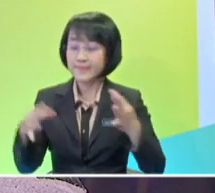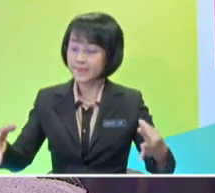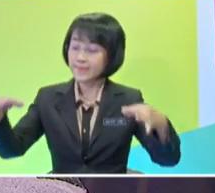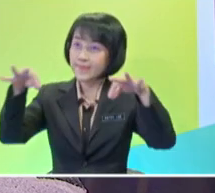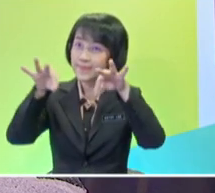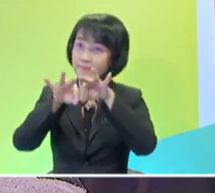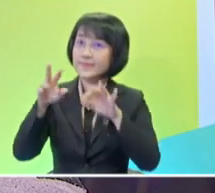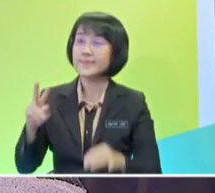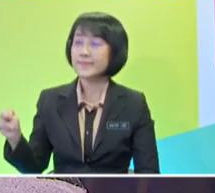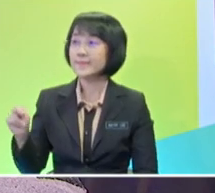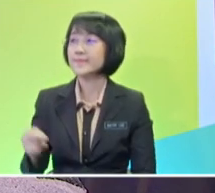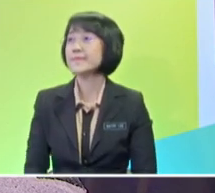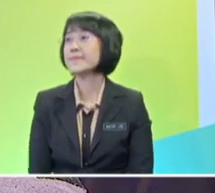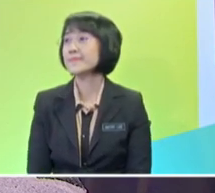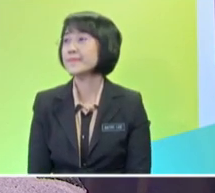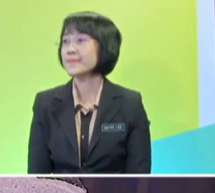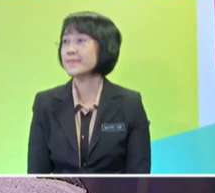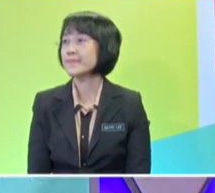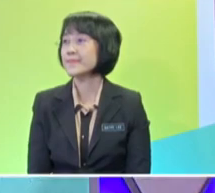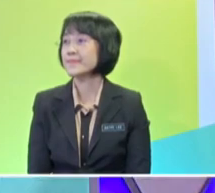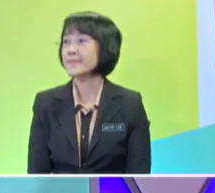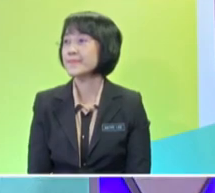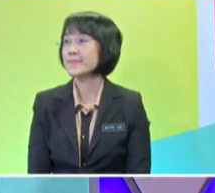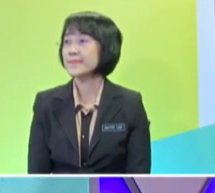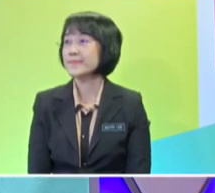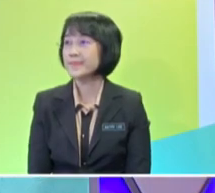tentang kepentingan pemain yang sebaliknya